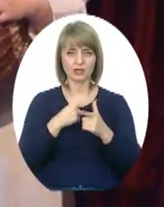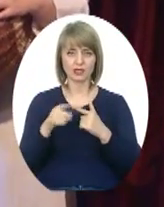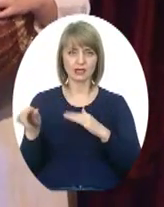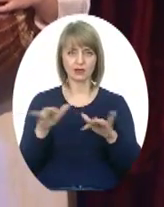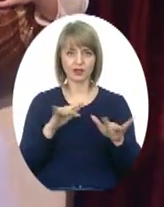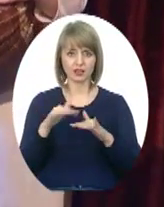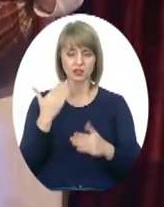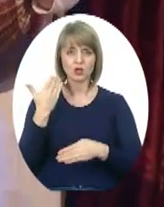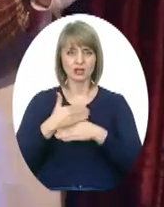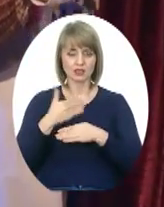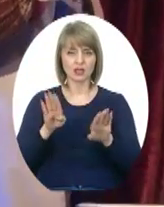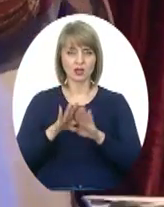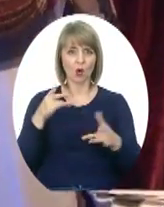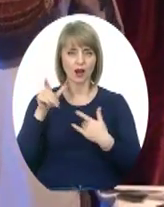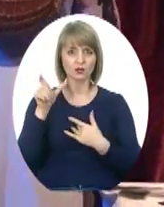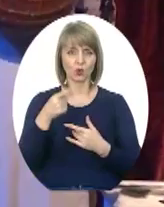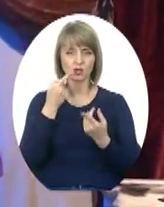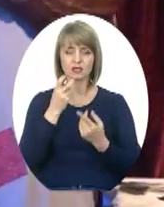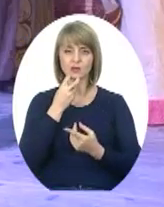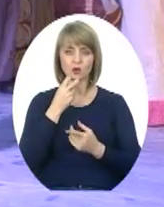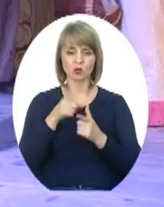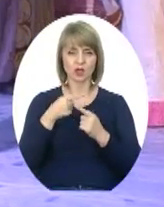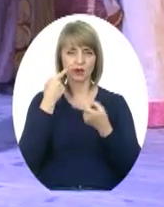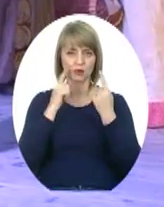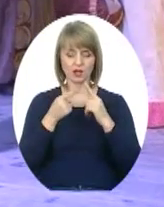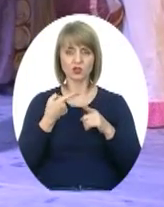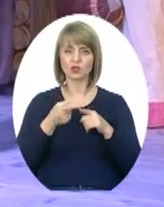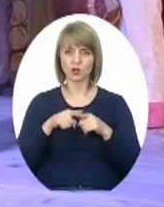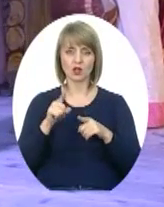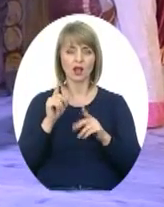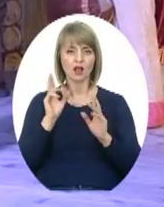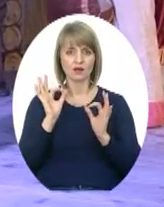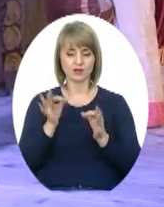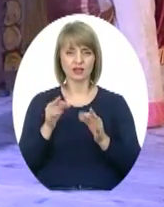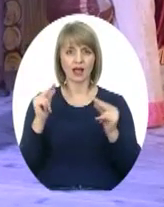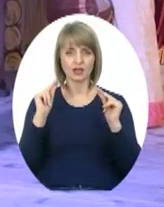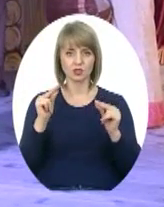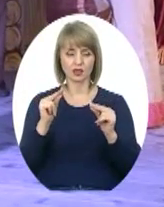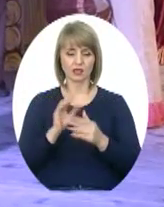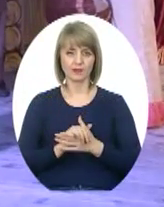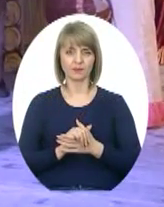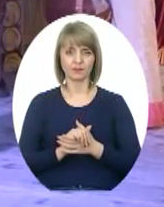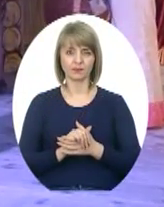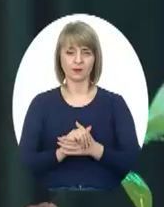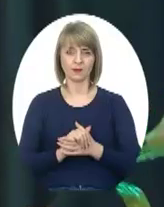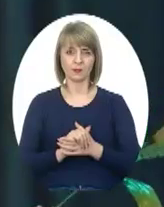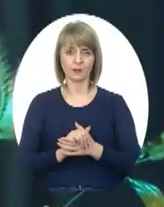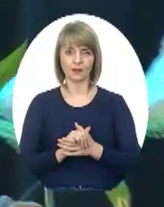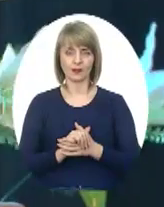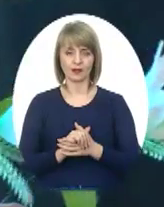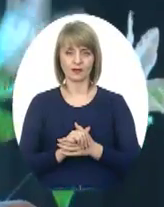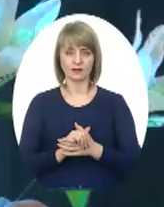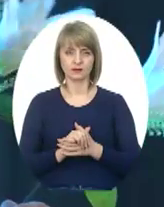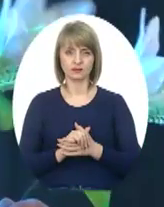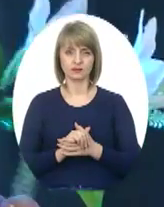плохо говорить или двигаться, но если на сцене такой актер смеется или плачет, то это всегда искренне и по-настоящему.